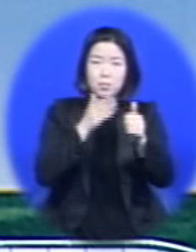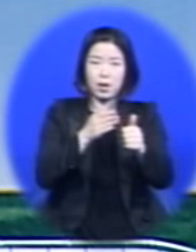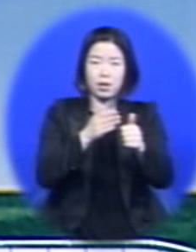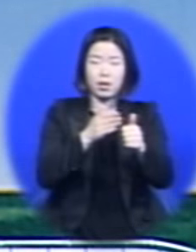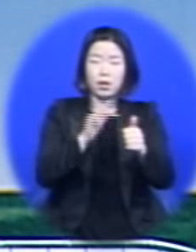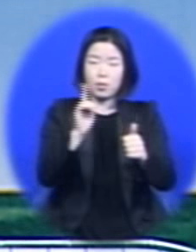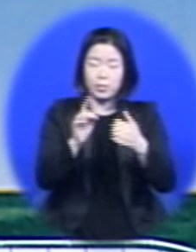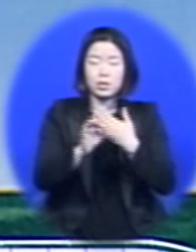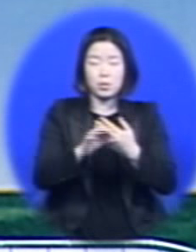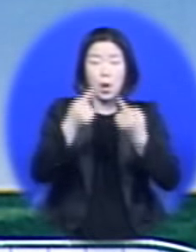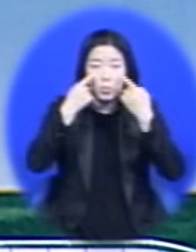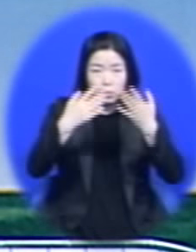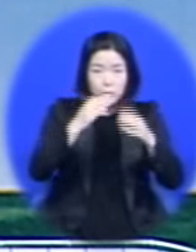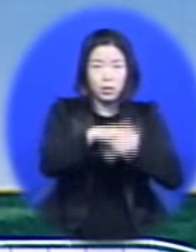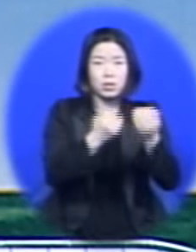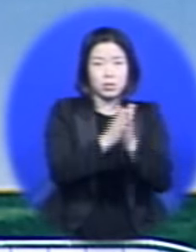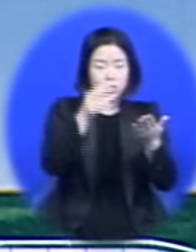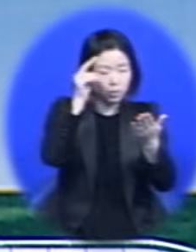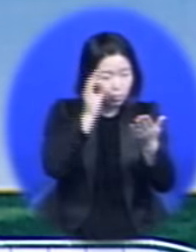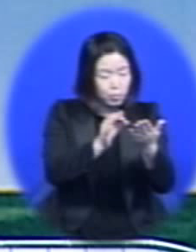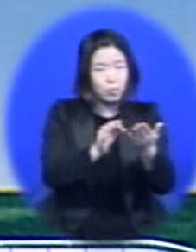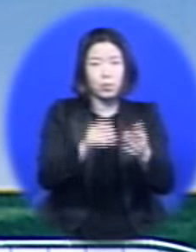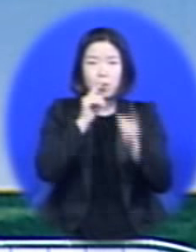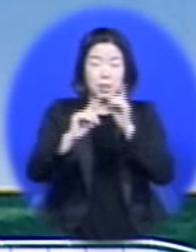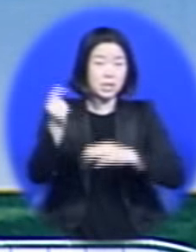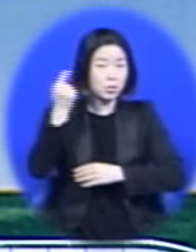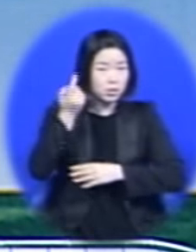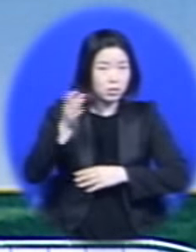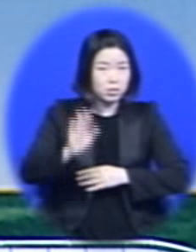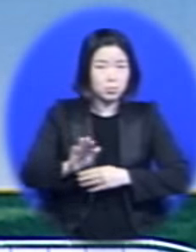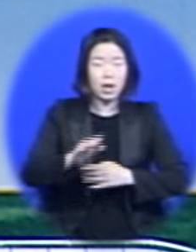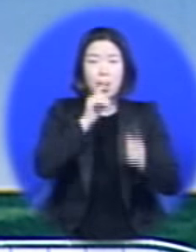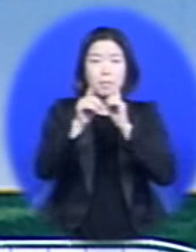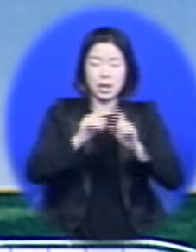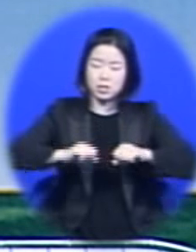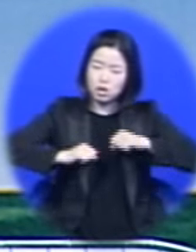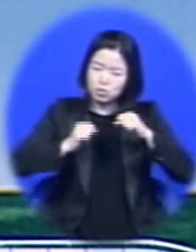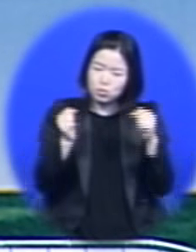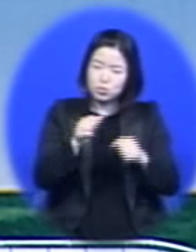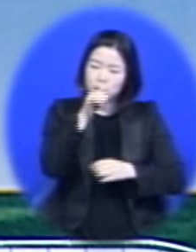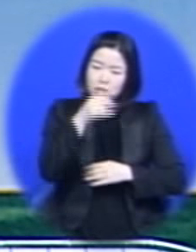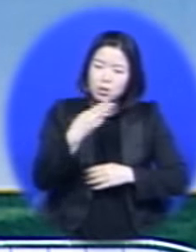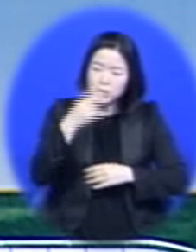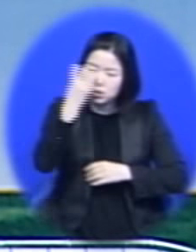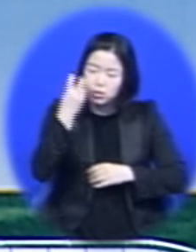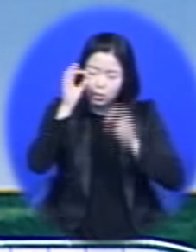여러분이 분명히 성경도 보았고 말씀도 들었지만 말씀에 순종해 보았느냐고 하는